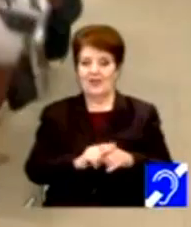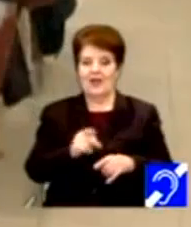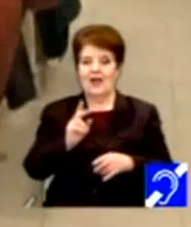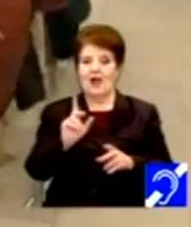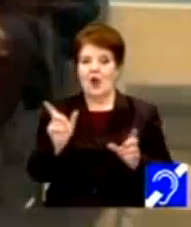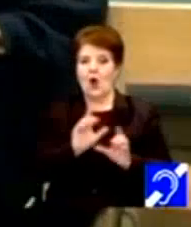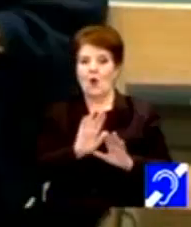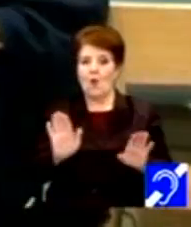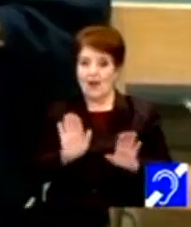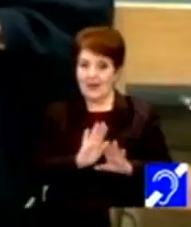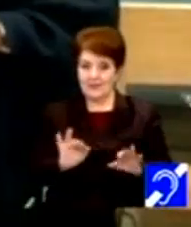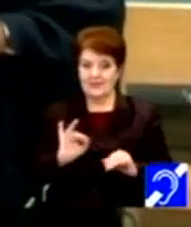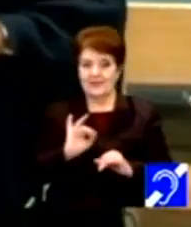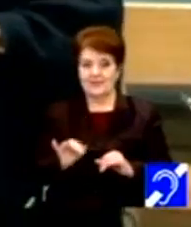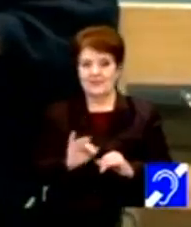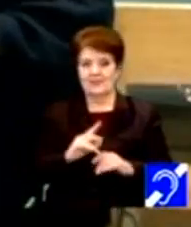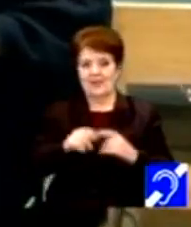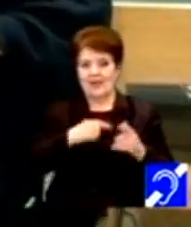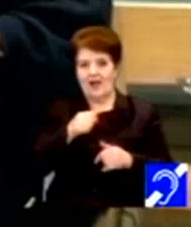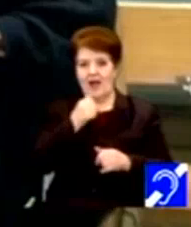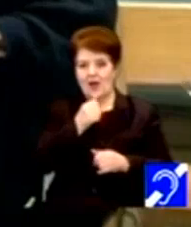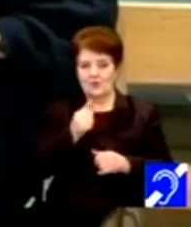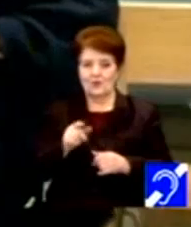și urărilor de bine pentru anul care vine.